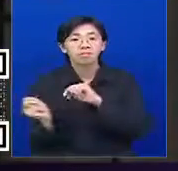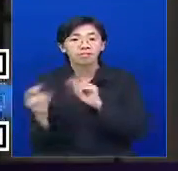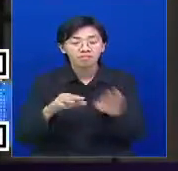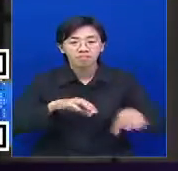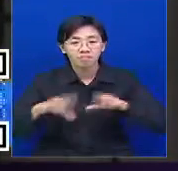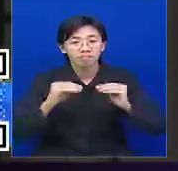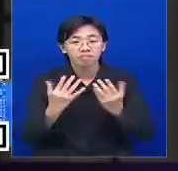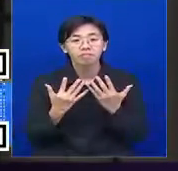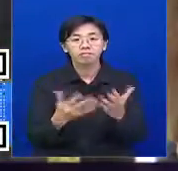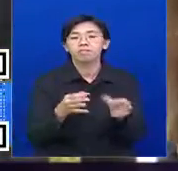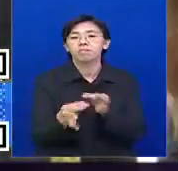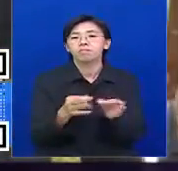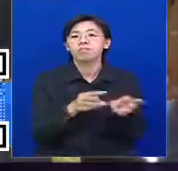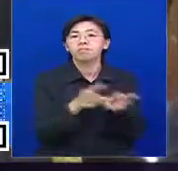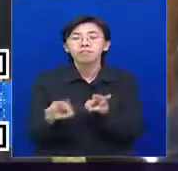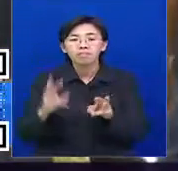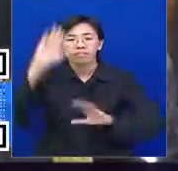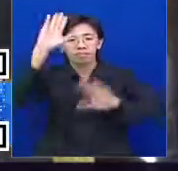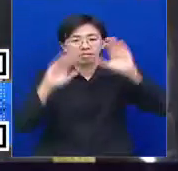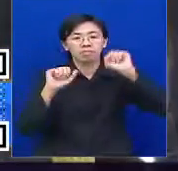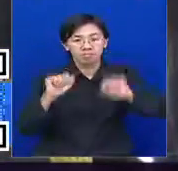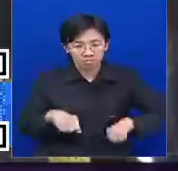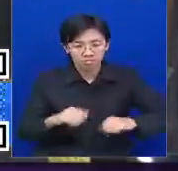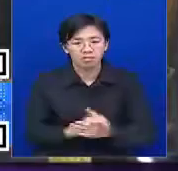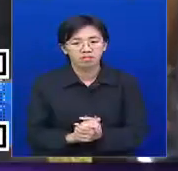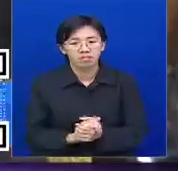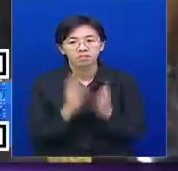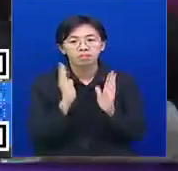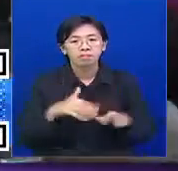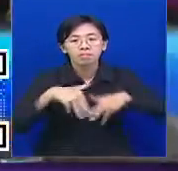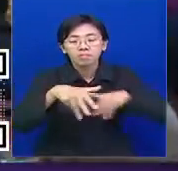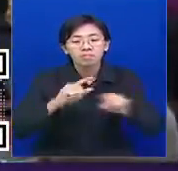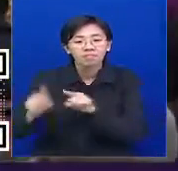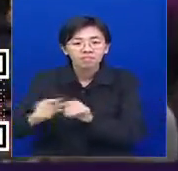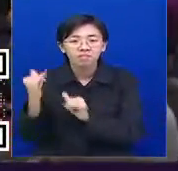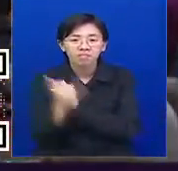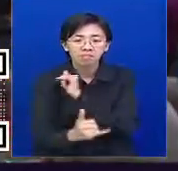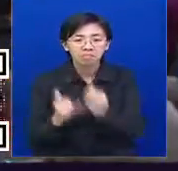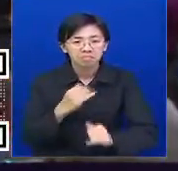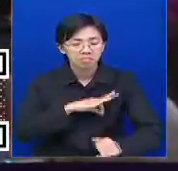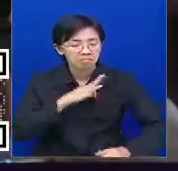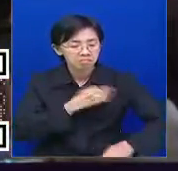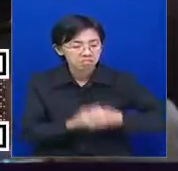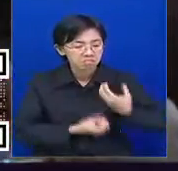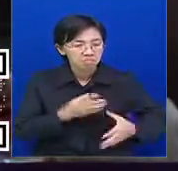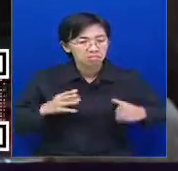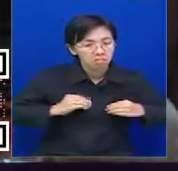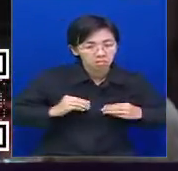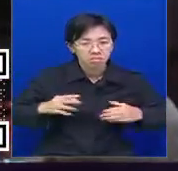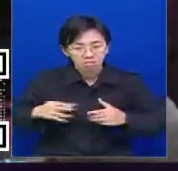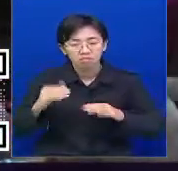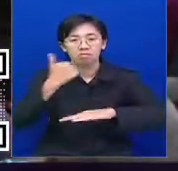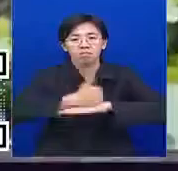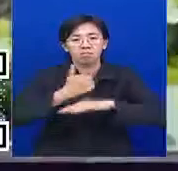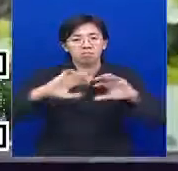แจงขั้นตอนและกระบวนการออกเสียงประชามติพร้อมเปิดเวทีให้ทุกภาคส่วนได้ร่วมแสดงความคิดเห็นโดยมีหัวหน้าส่วนราชการ